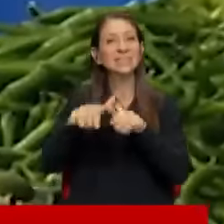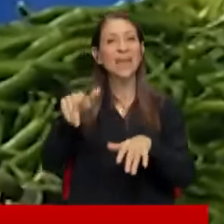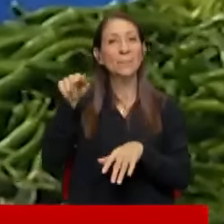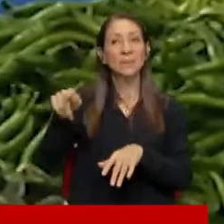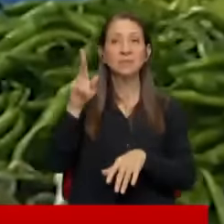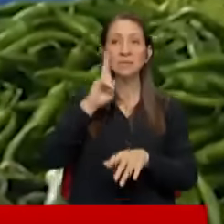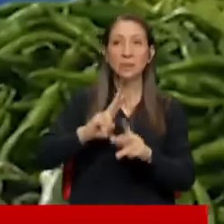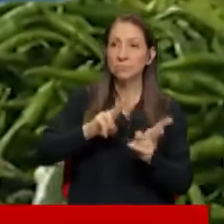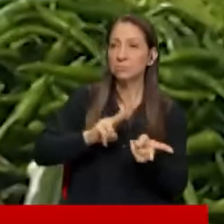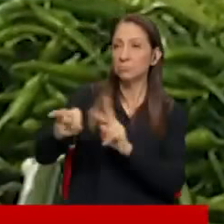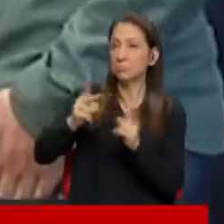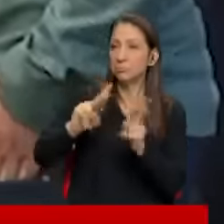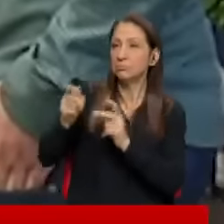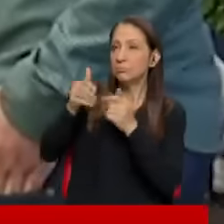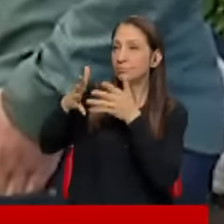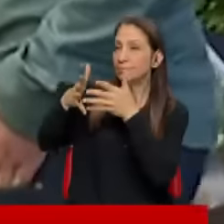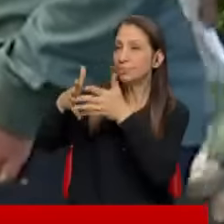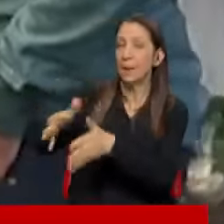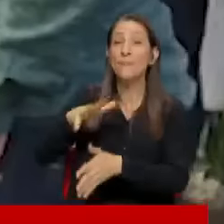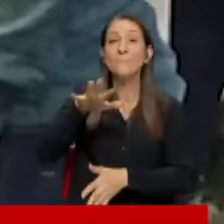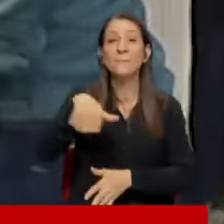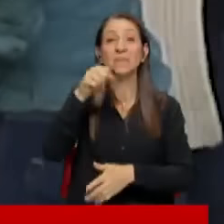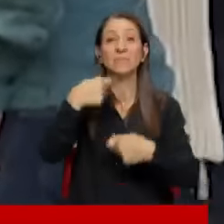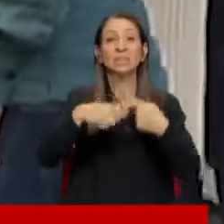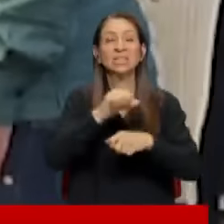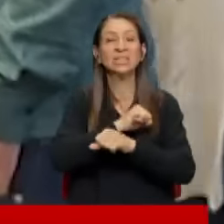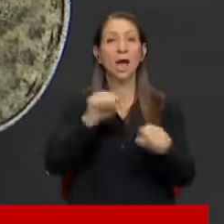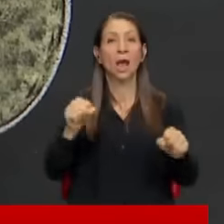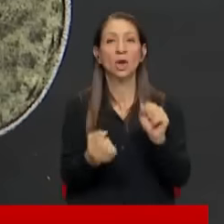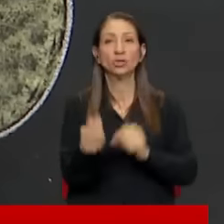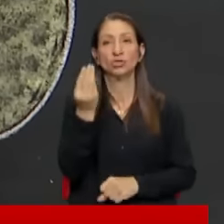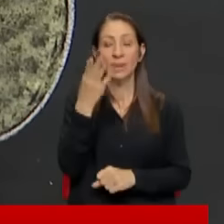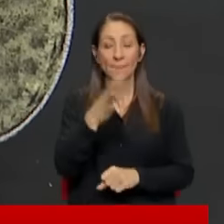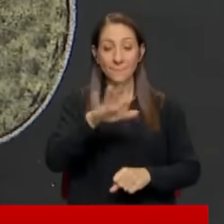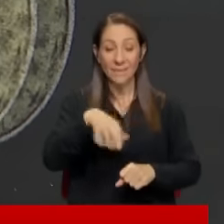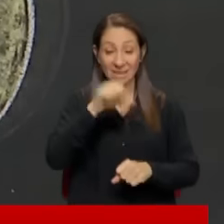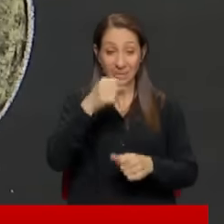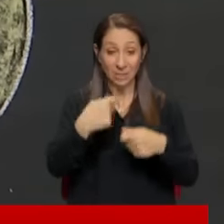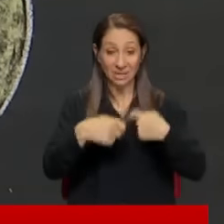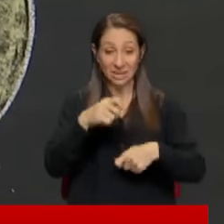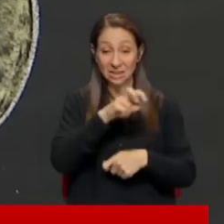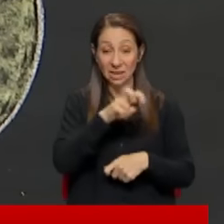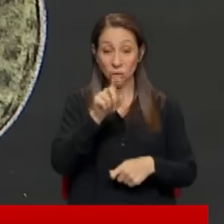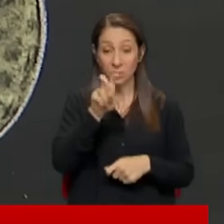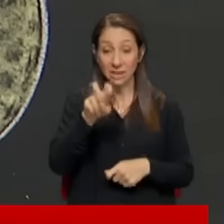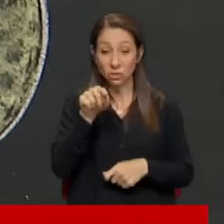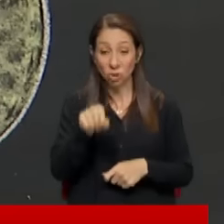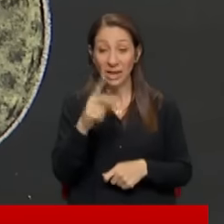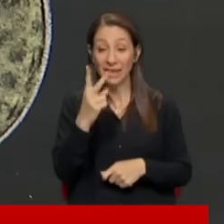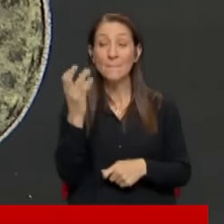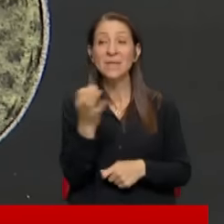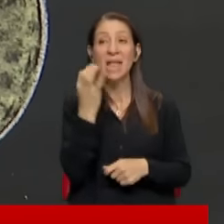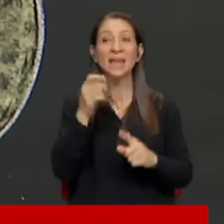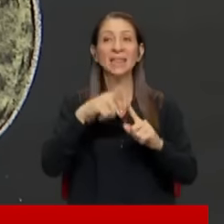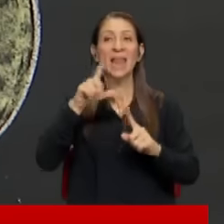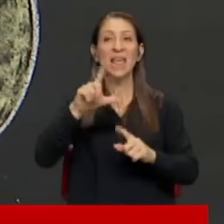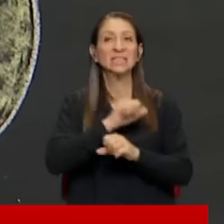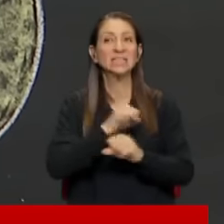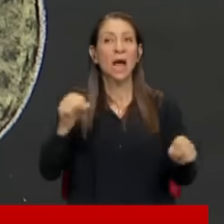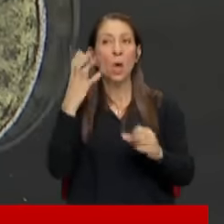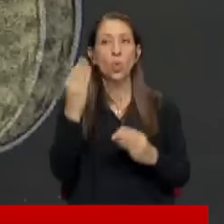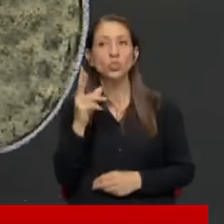mevduatla zengine aktığı Merkez Bankası'nın zararıyla ortaya çıktı. Merkez Bankası'nın 818.2 milyar TL'ye kadar